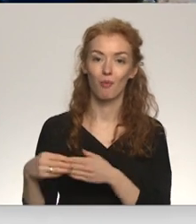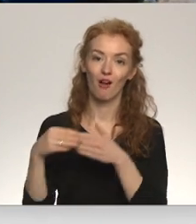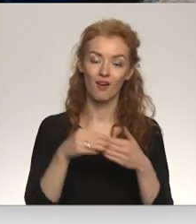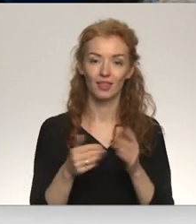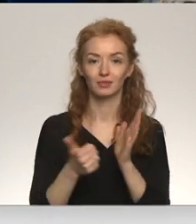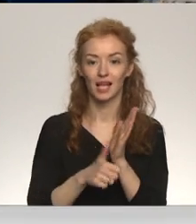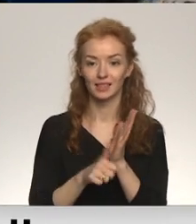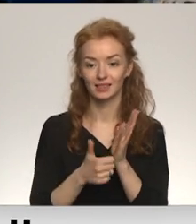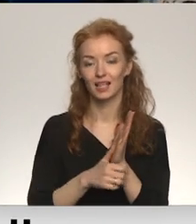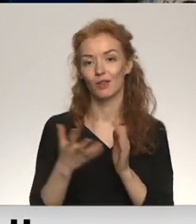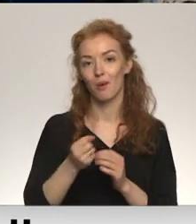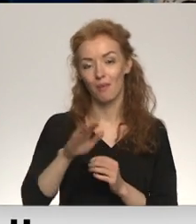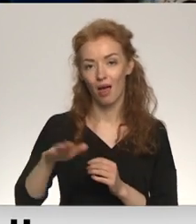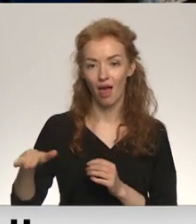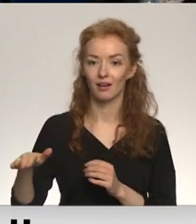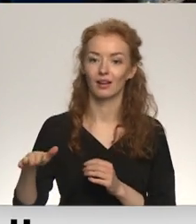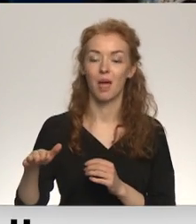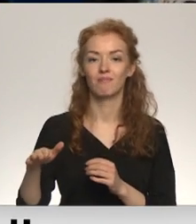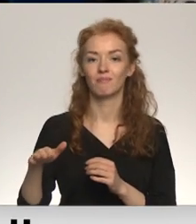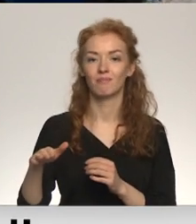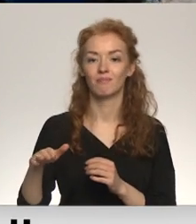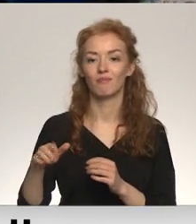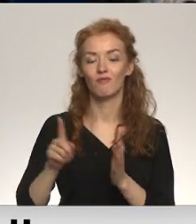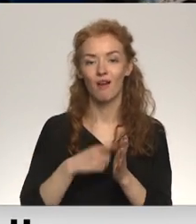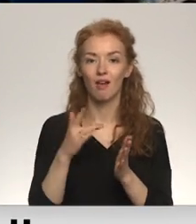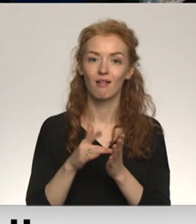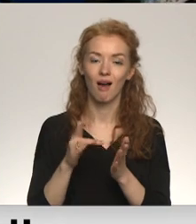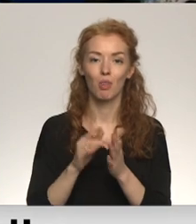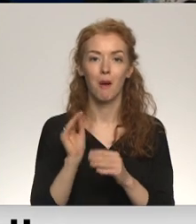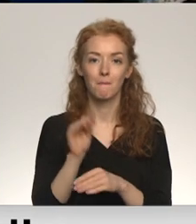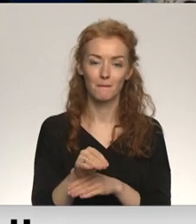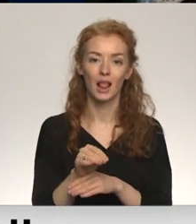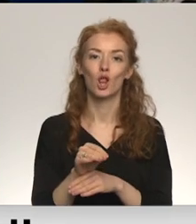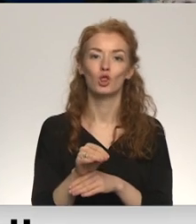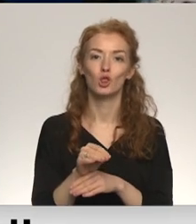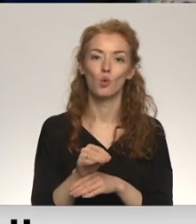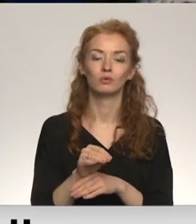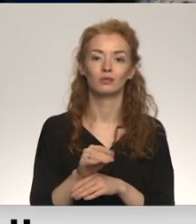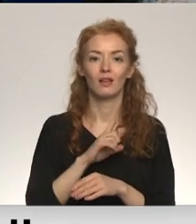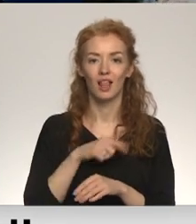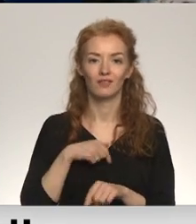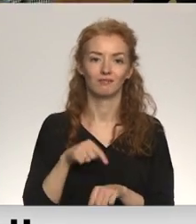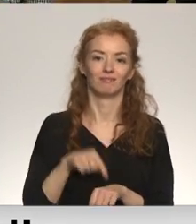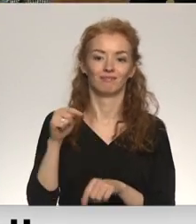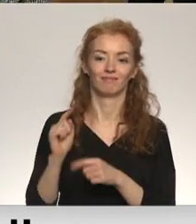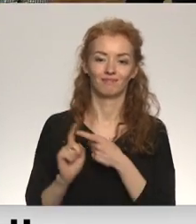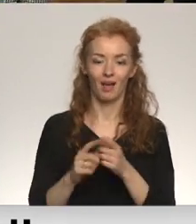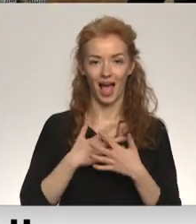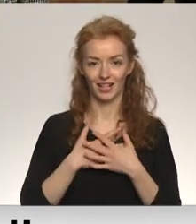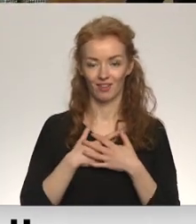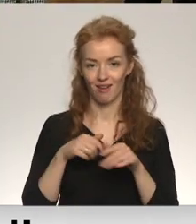sestdienu ar bērniem un bērniem kaut kādu nelielu nacionālu ievirzi aktivitātēs iesaistīties.